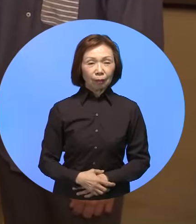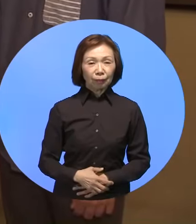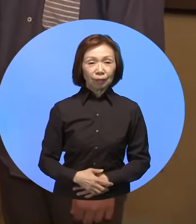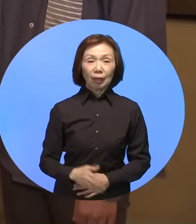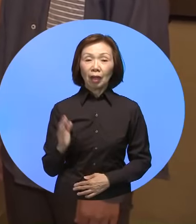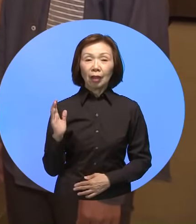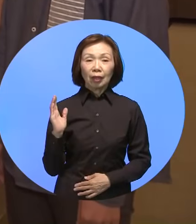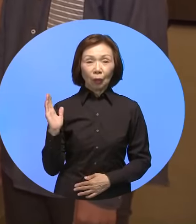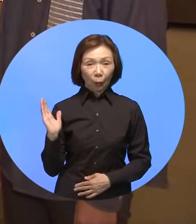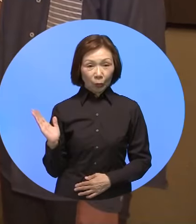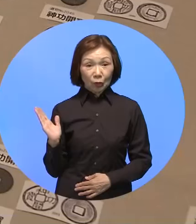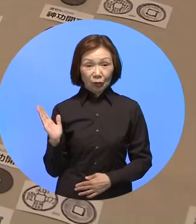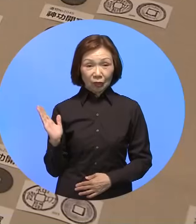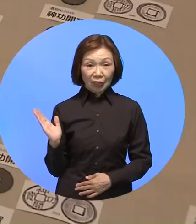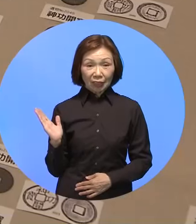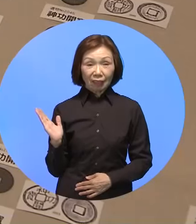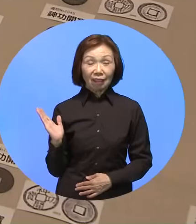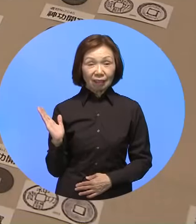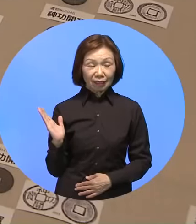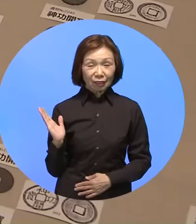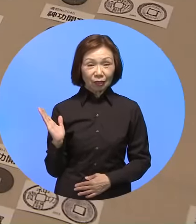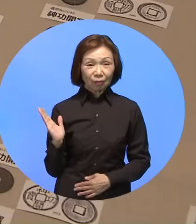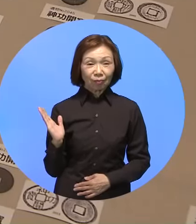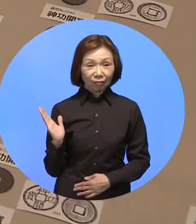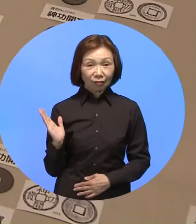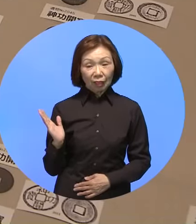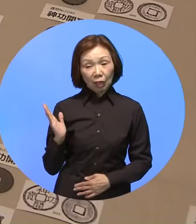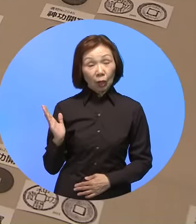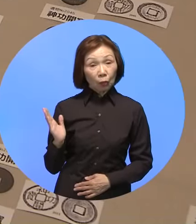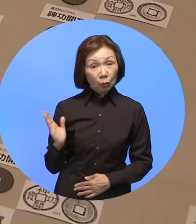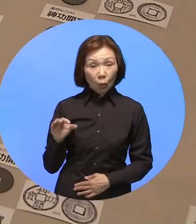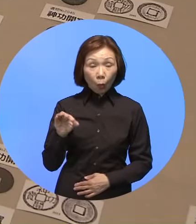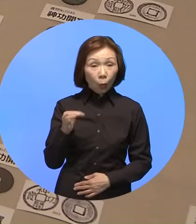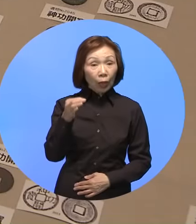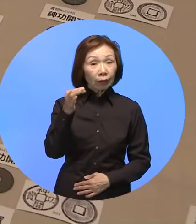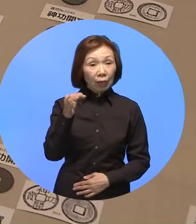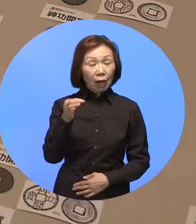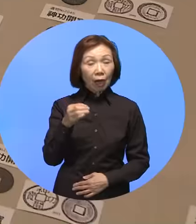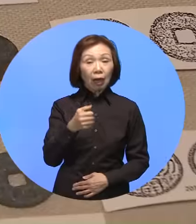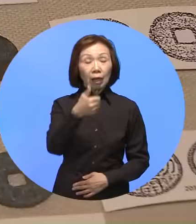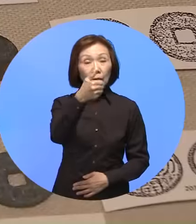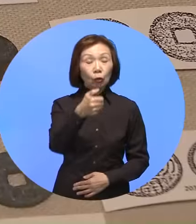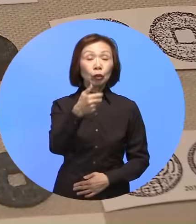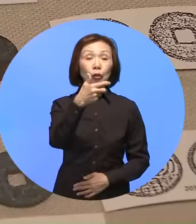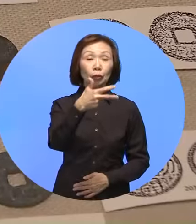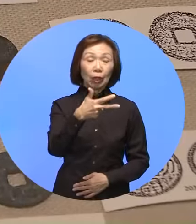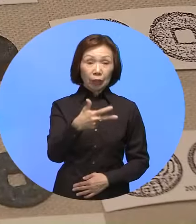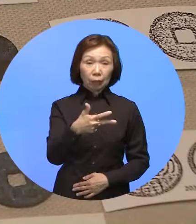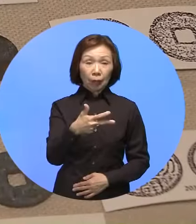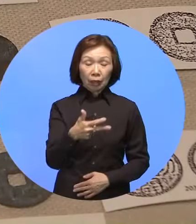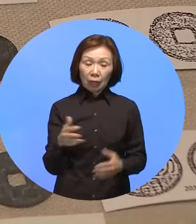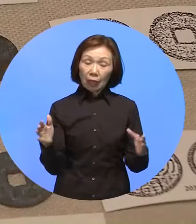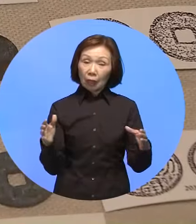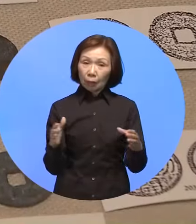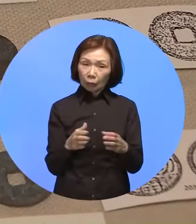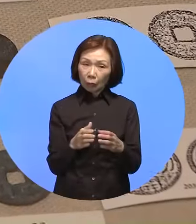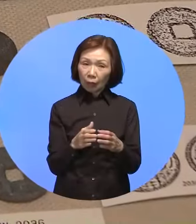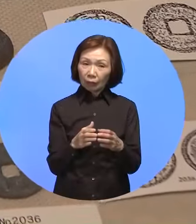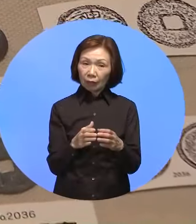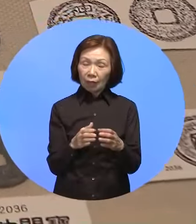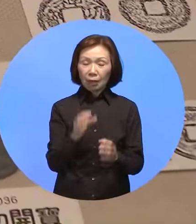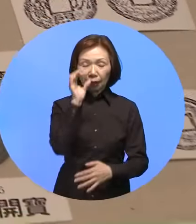十二銭といわれる如何せんですこのしたお金が58枚またまとまって